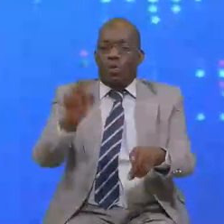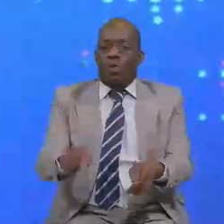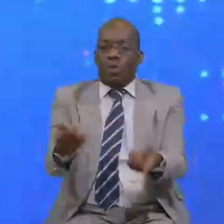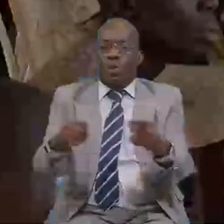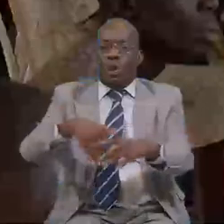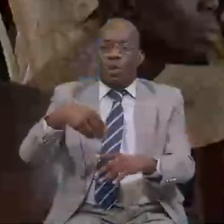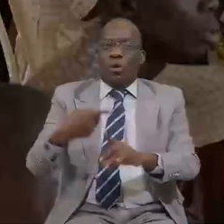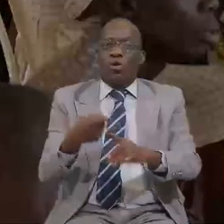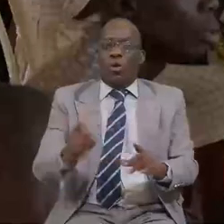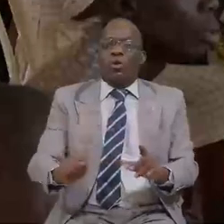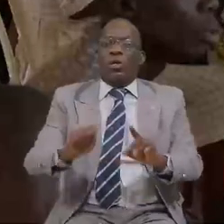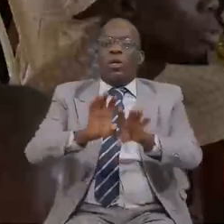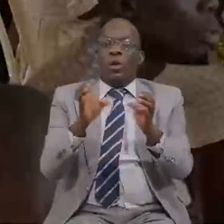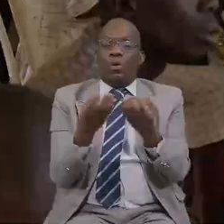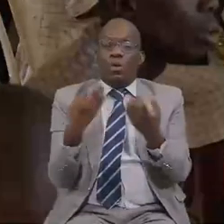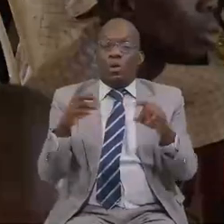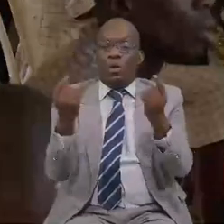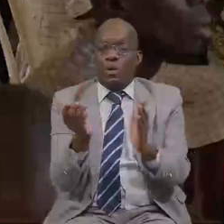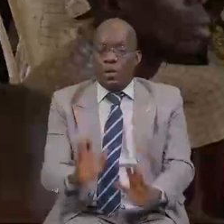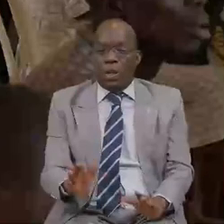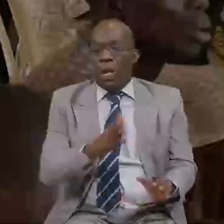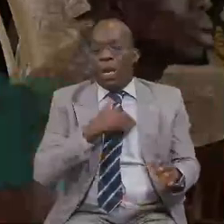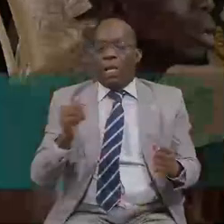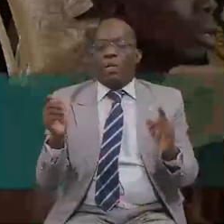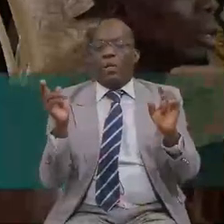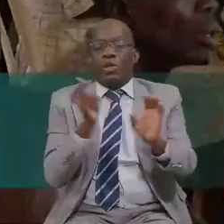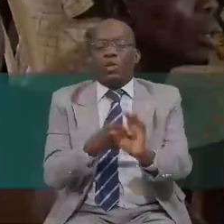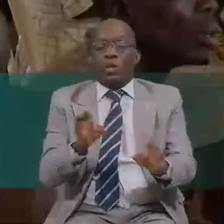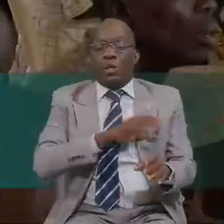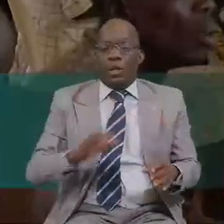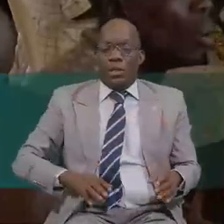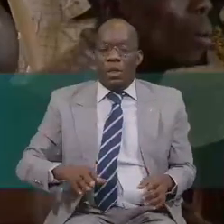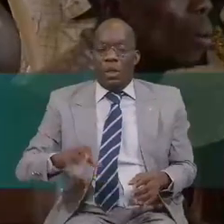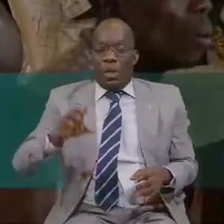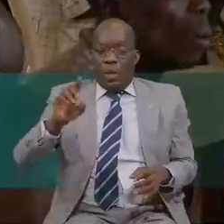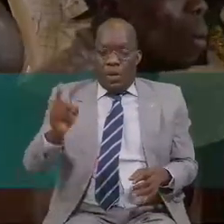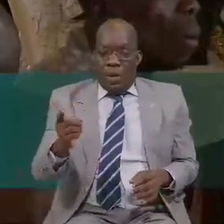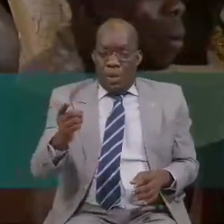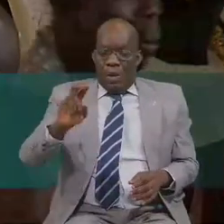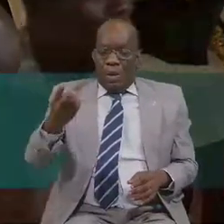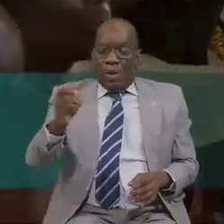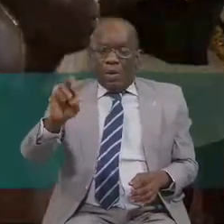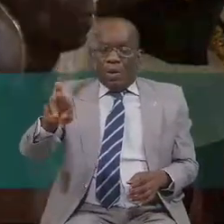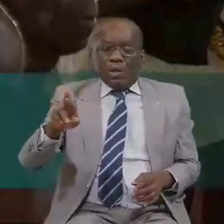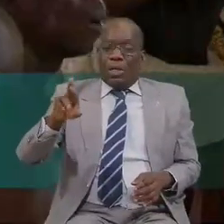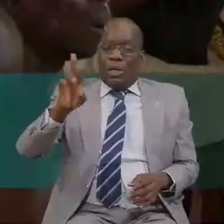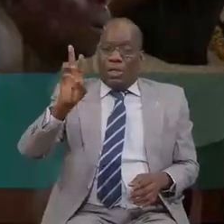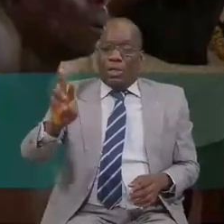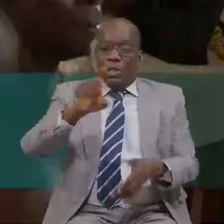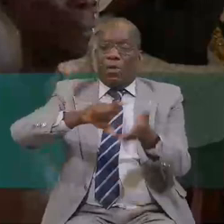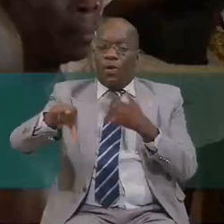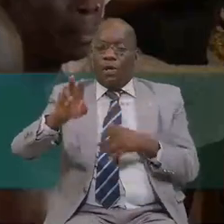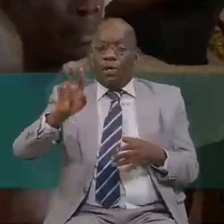2 Corinthiens, chapitre 6, verset 17. C'est pourquoi, sortez du milieu d'eux et